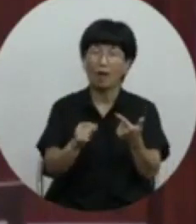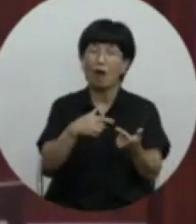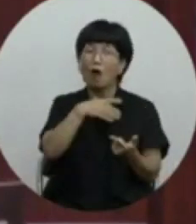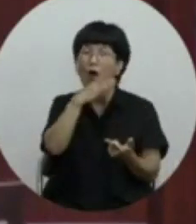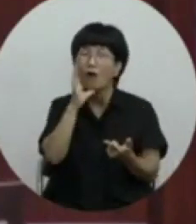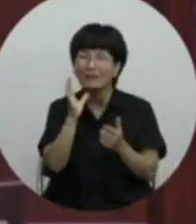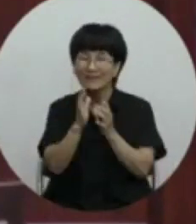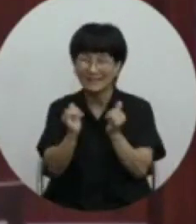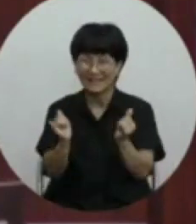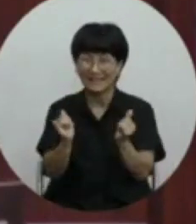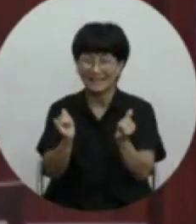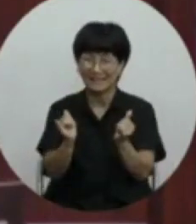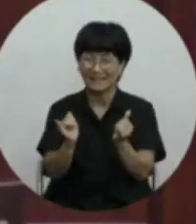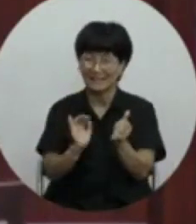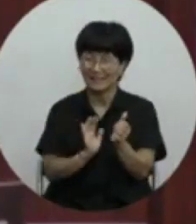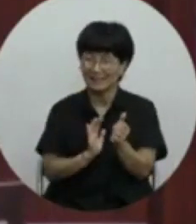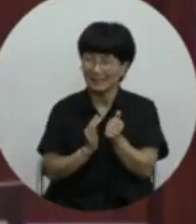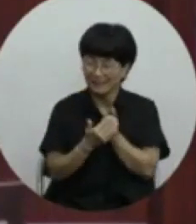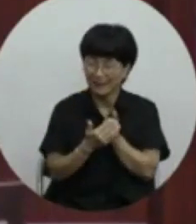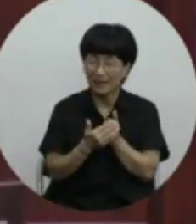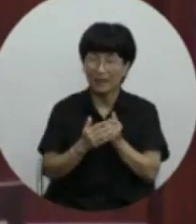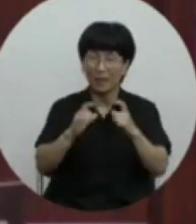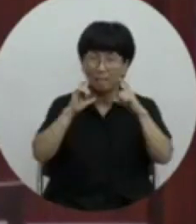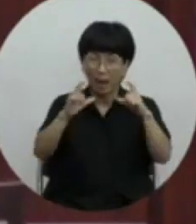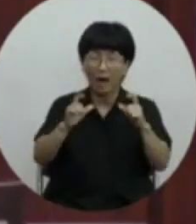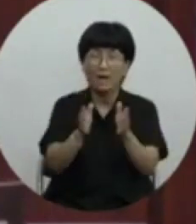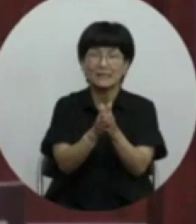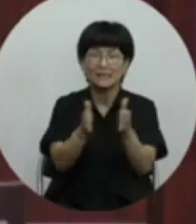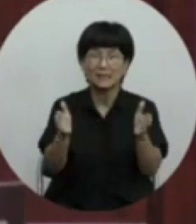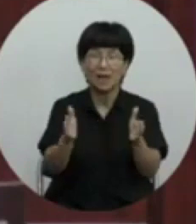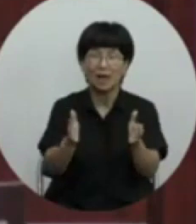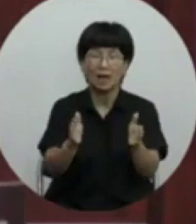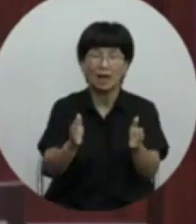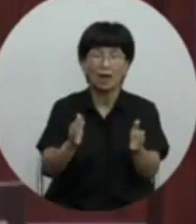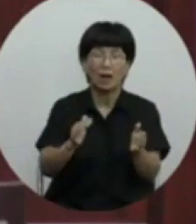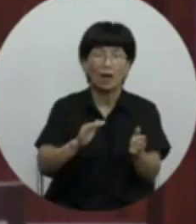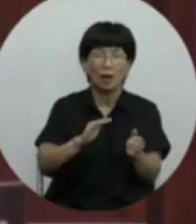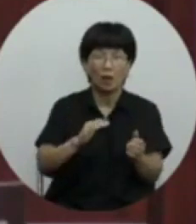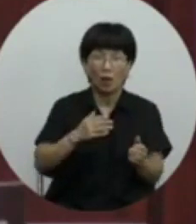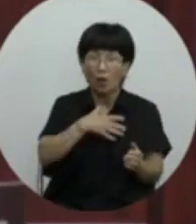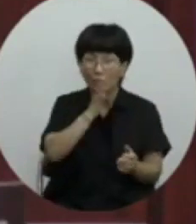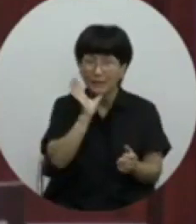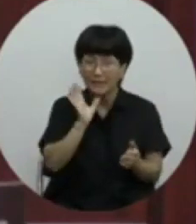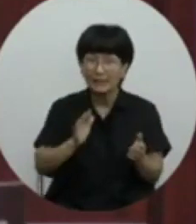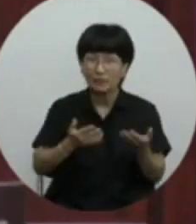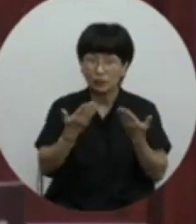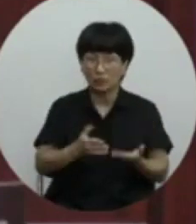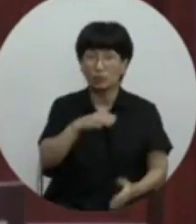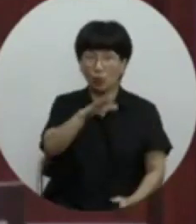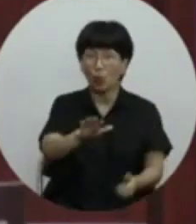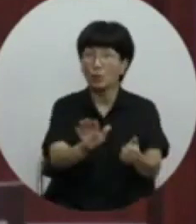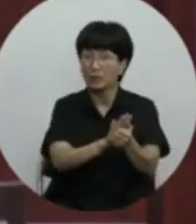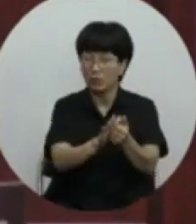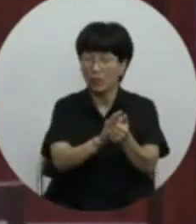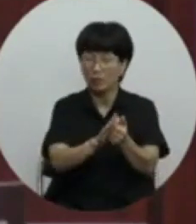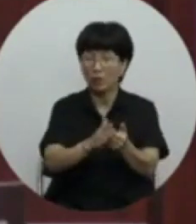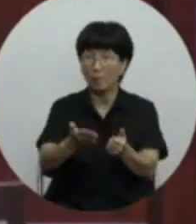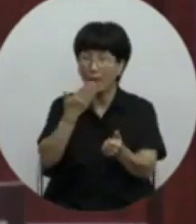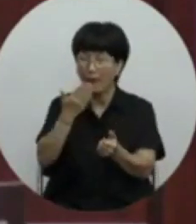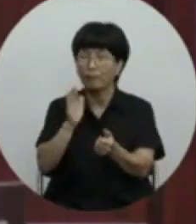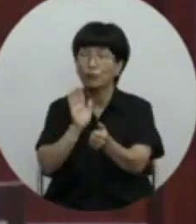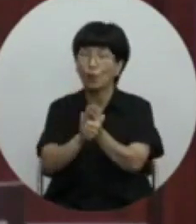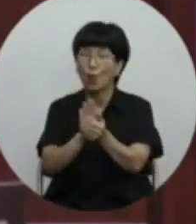친화도시 선포식을 시작으로 경로당 운영비 인상, 양곡 지원 확대, 식사 도우미 지원